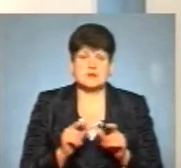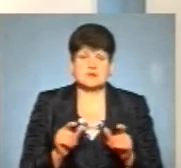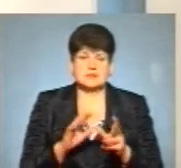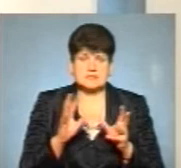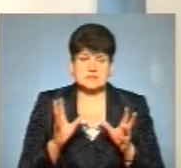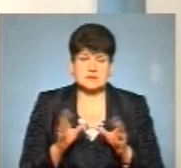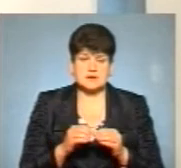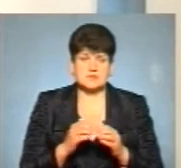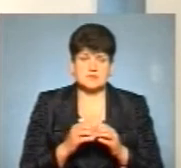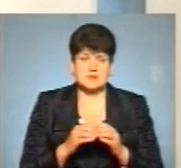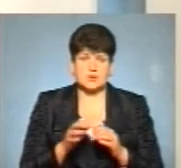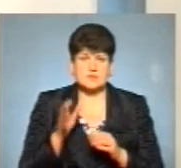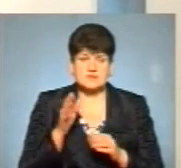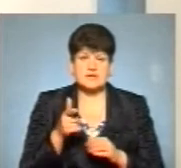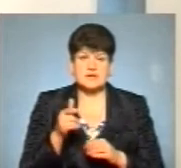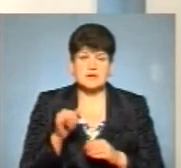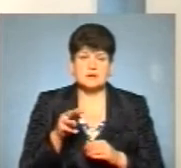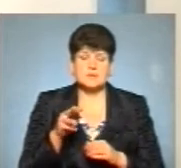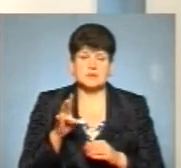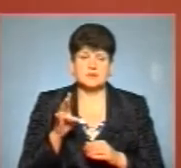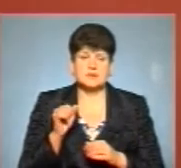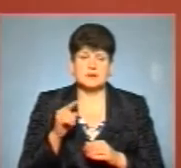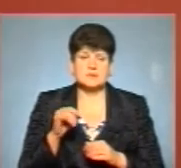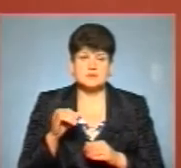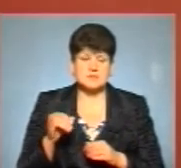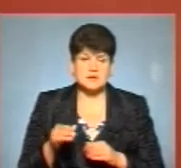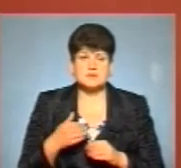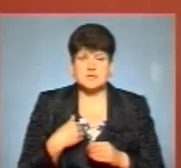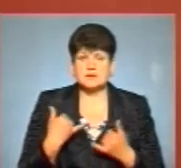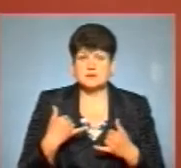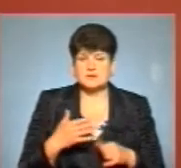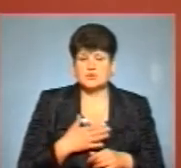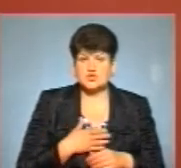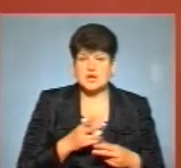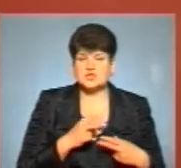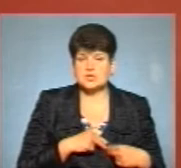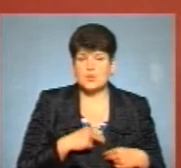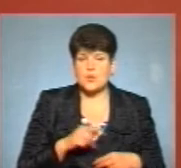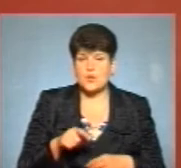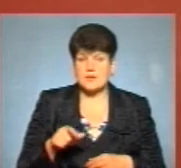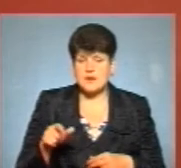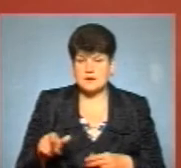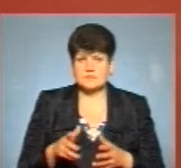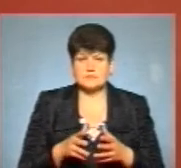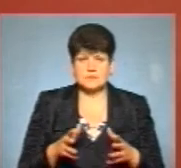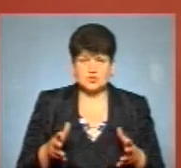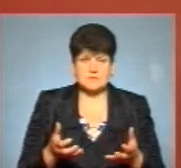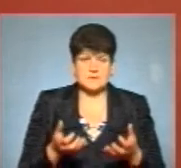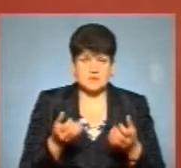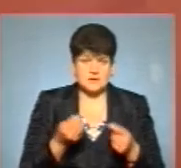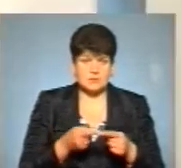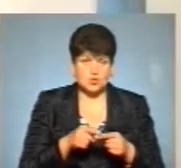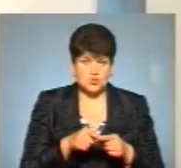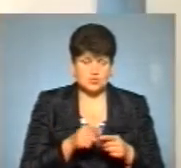загальної середньої освіти, саме гімназії. І мені дивно, що наші колеги в переважній більшості підтримують саме